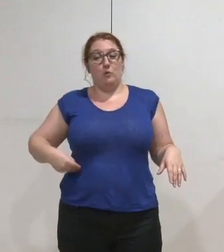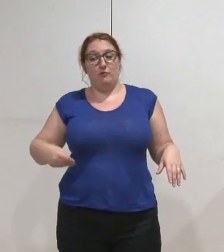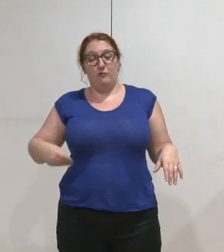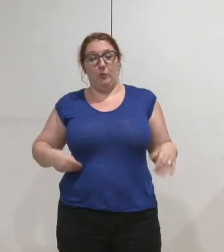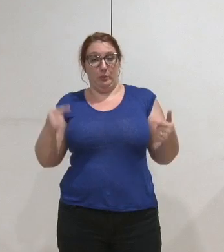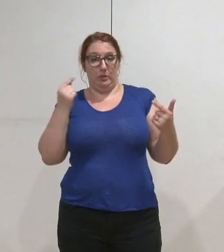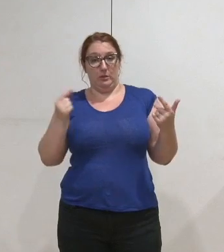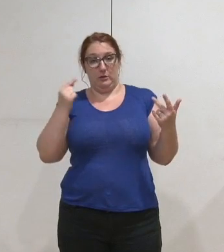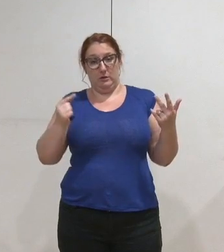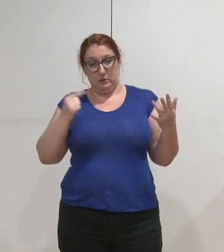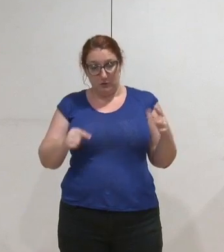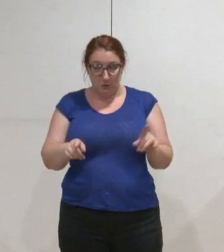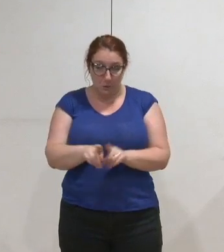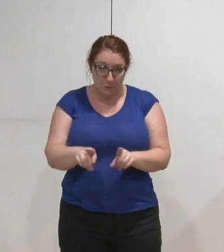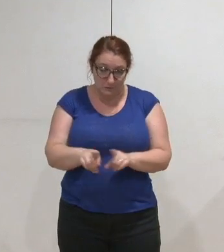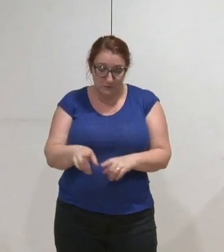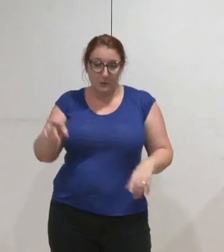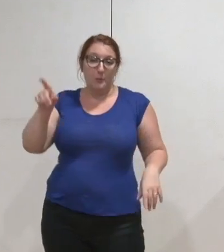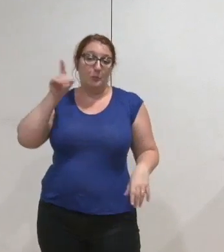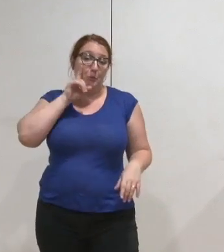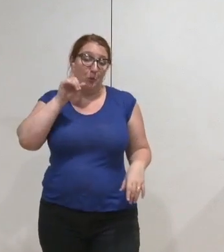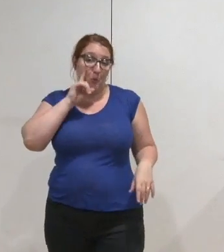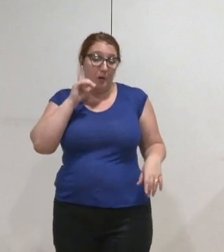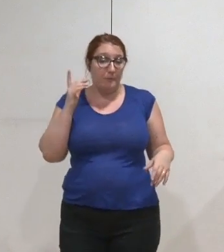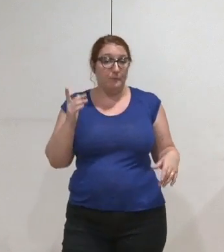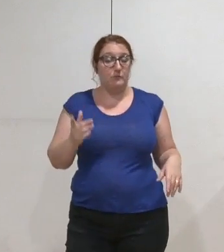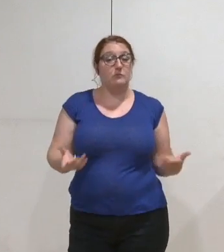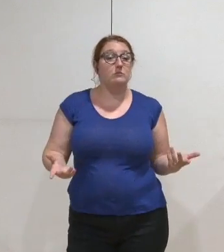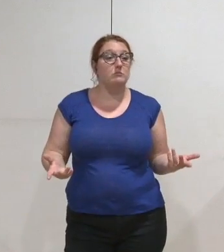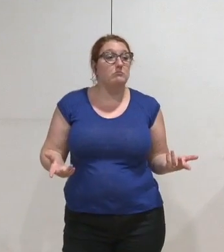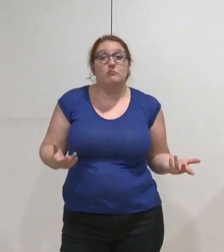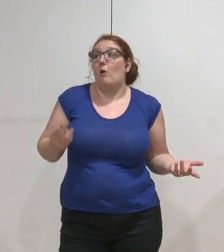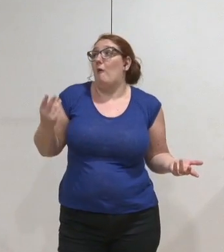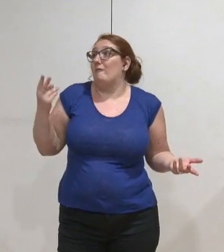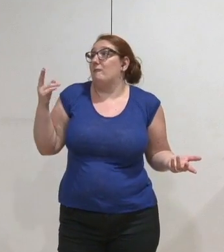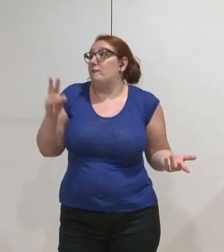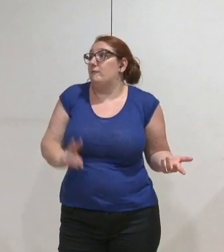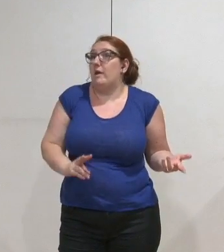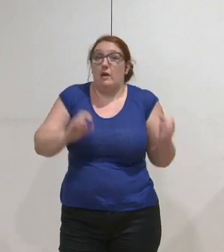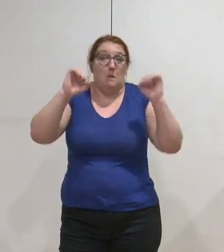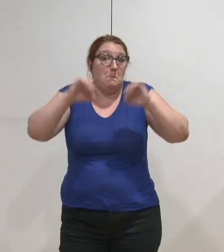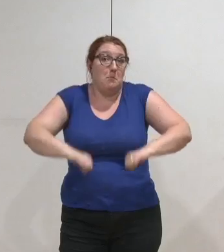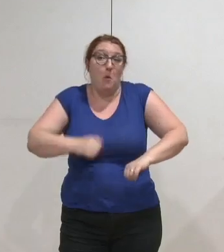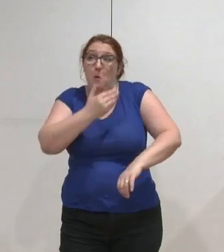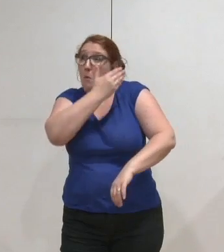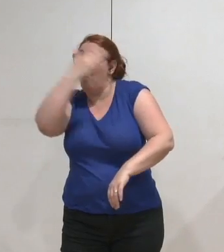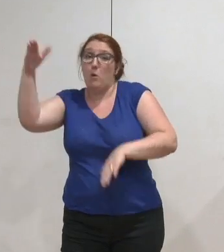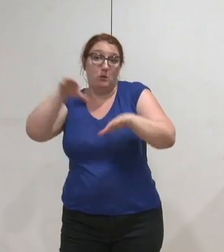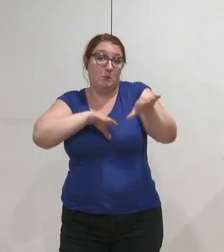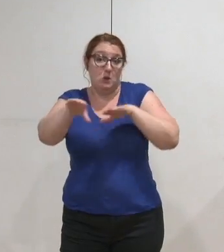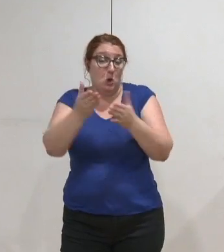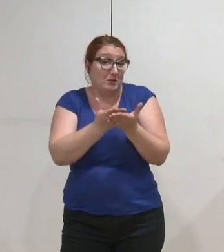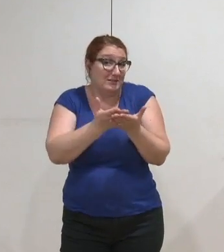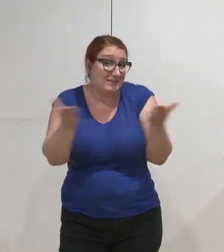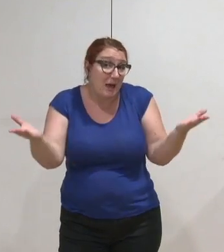parce que au fond vous auriez pu très simplement et cela vous aurait